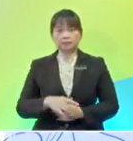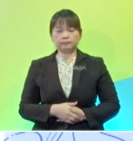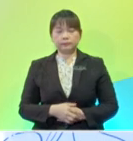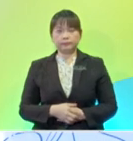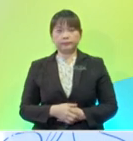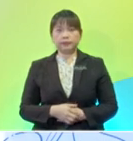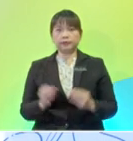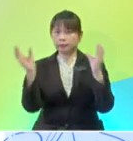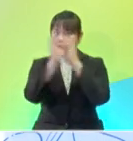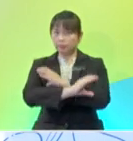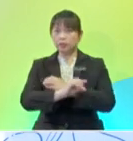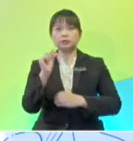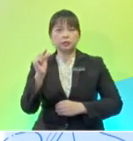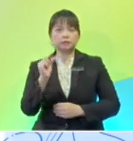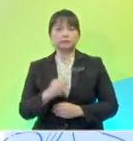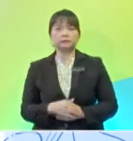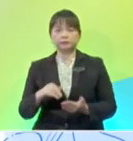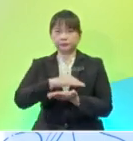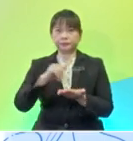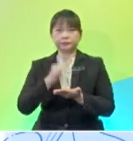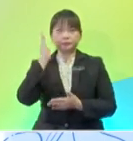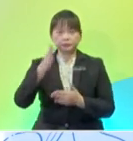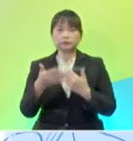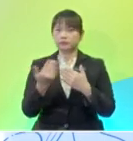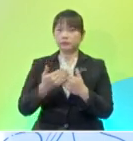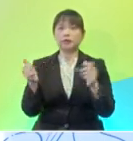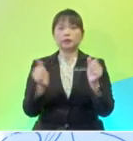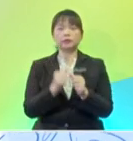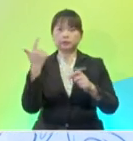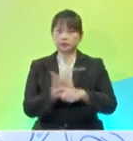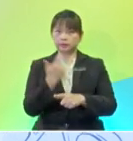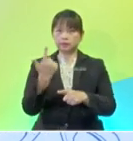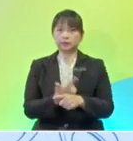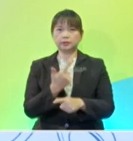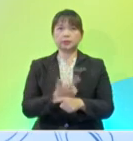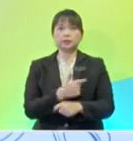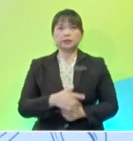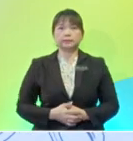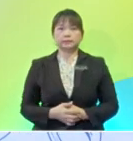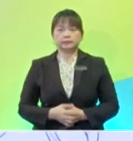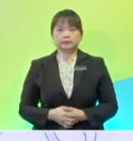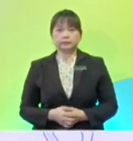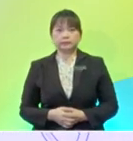tapi semuanya akan senang dengan latihan oke 30 derajat 60 derajat